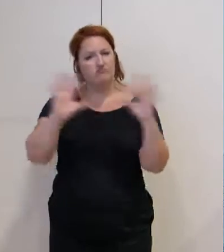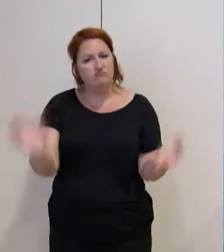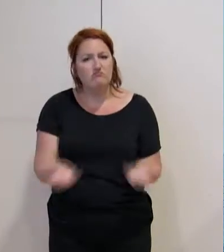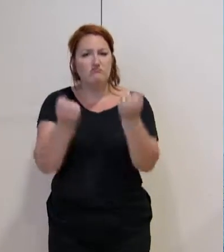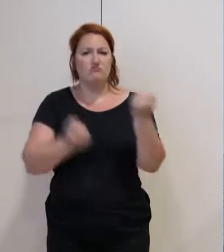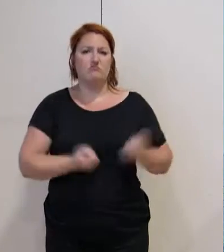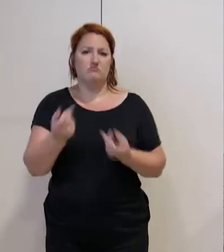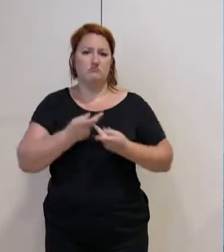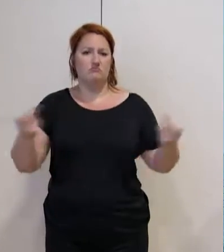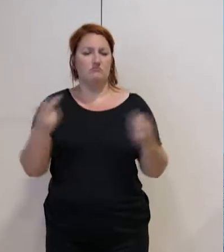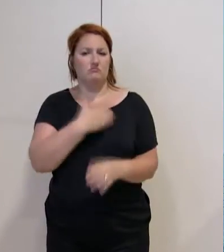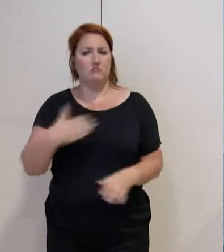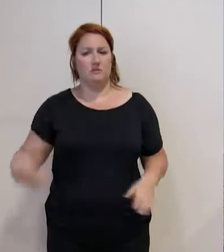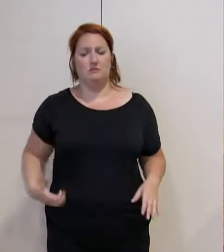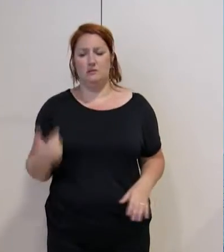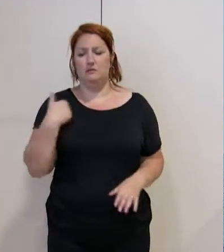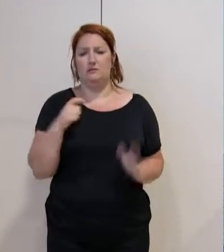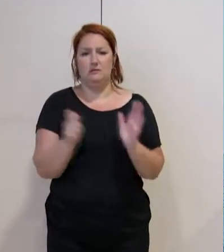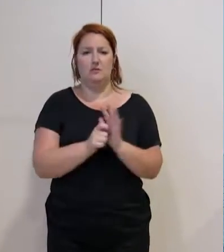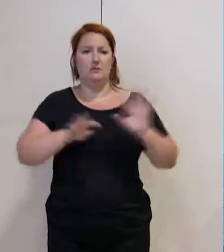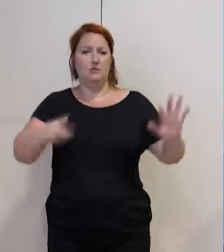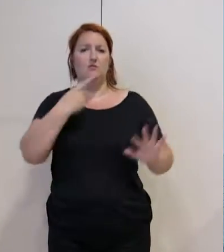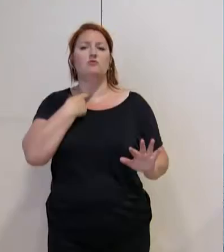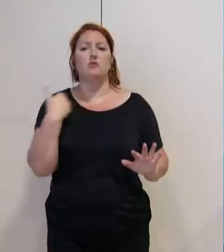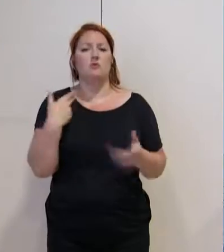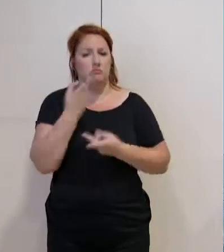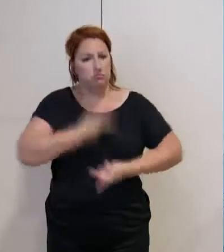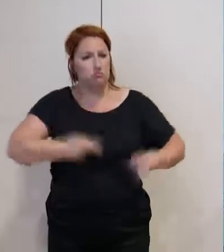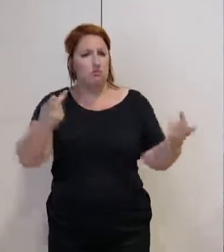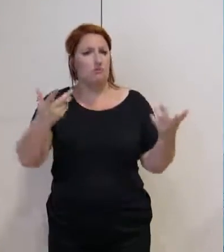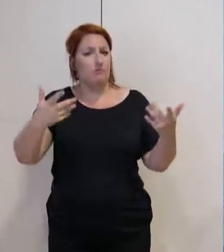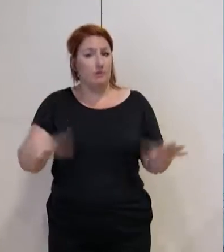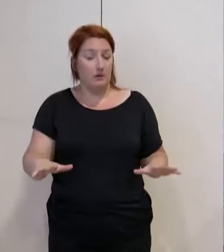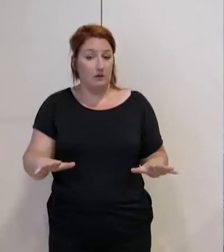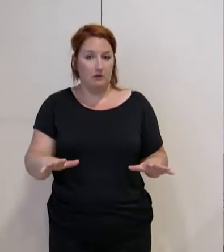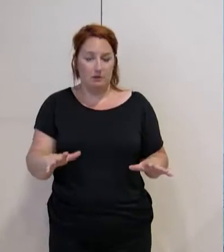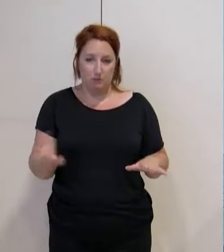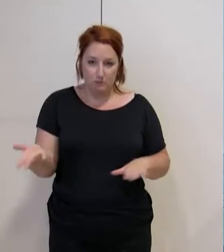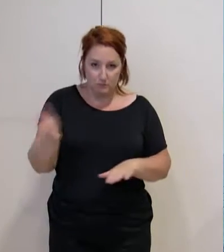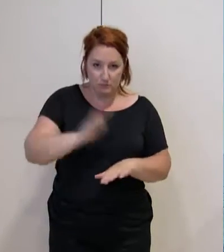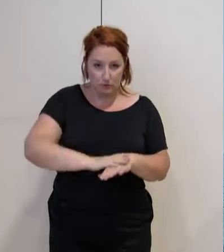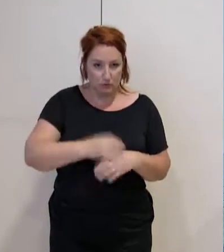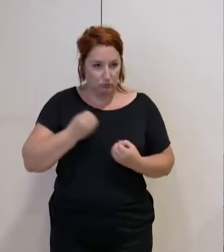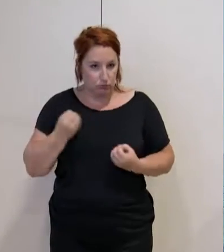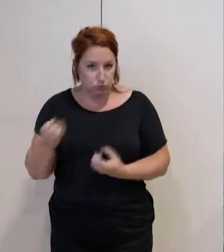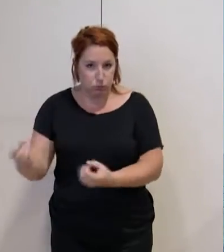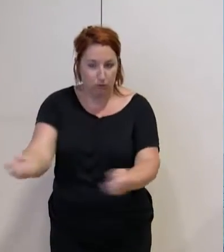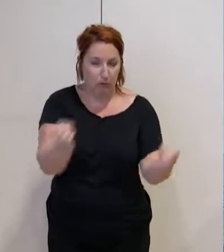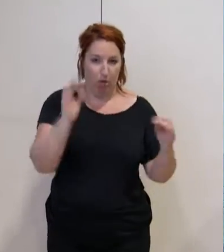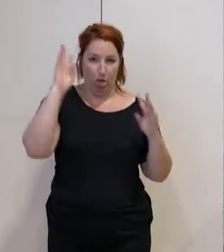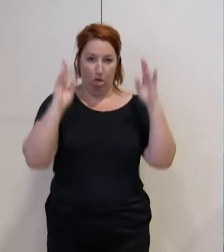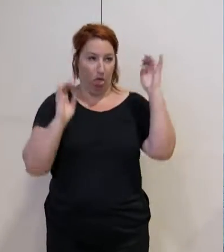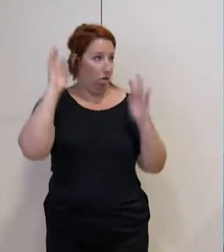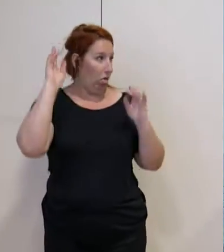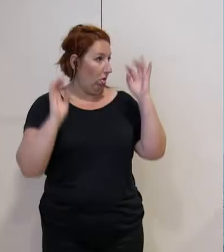public municipal que vous avez annoncé le 9 juin dernier a depuis provoqué une immense émotion et